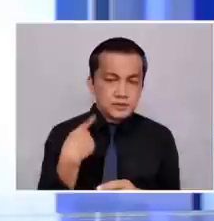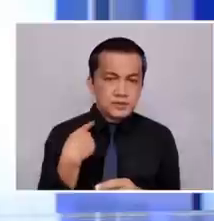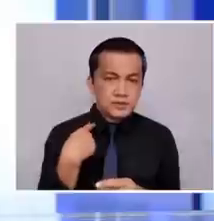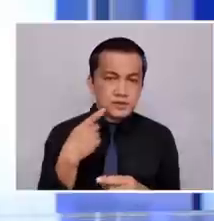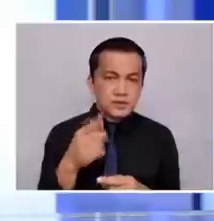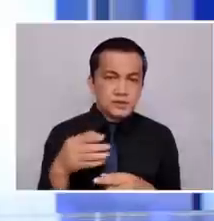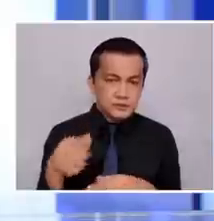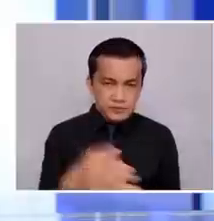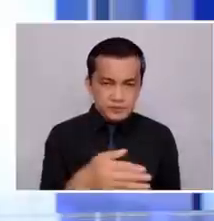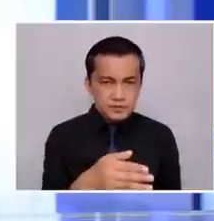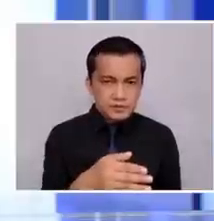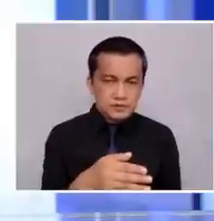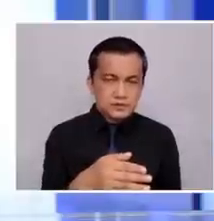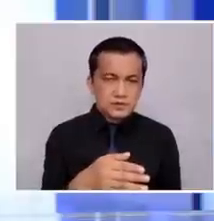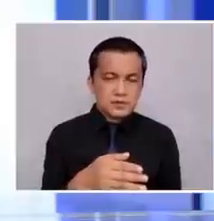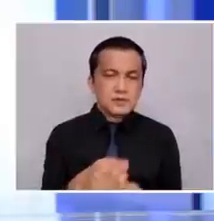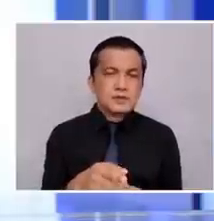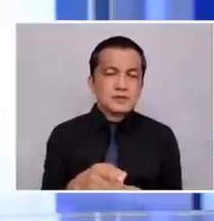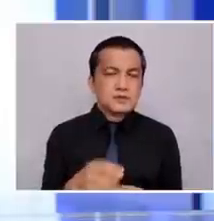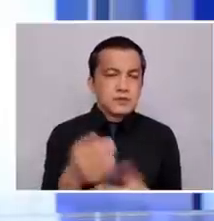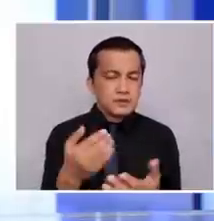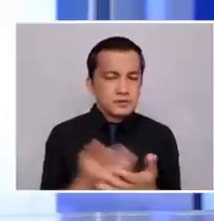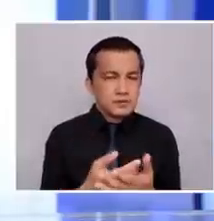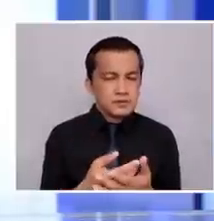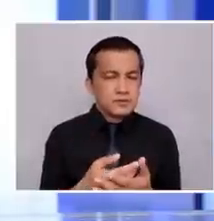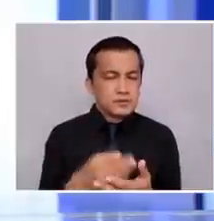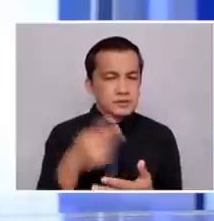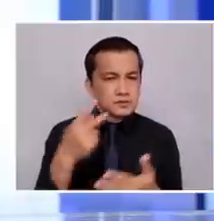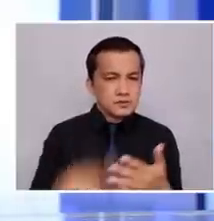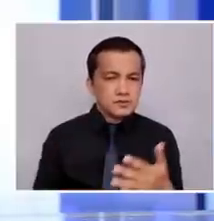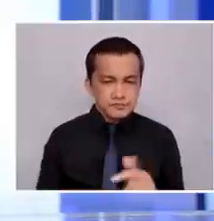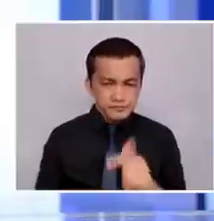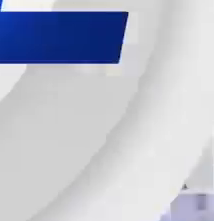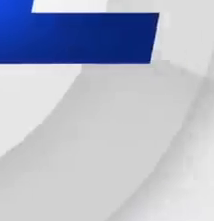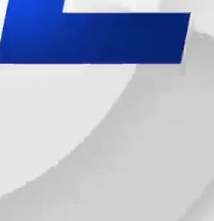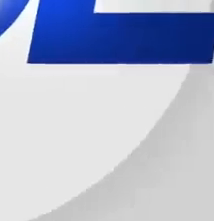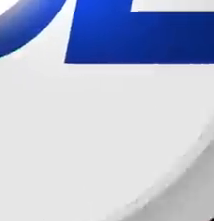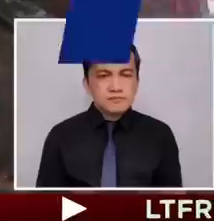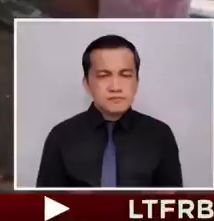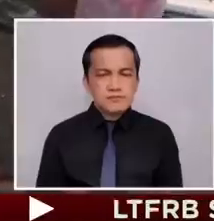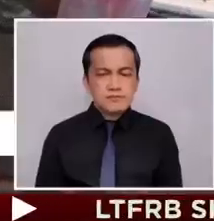isda sa mababang presyo. Nagpapatrol, Jervis Manahan.